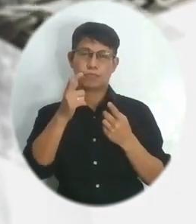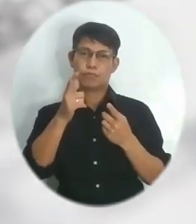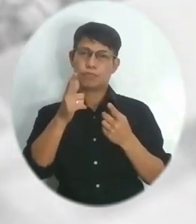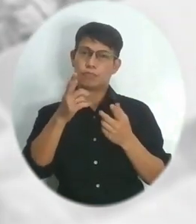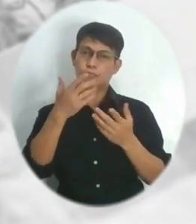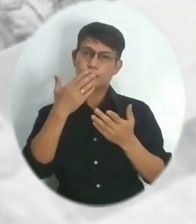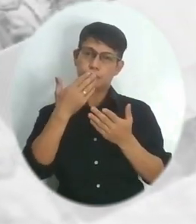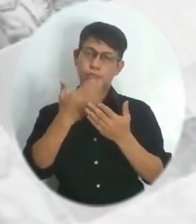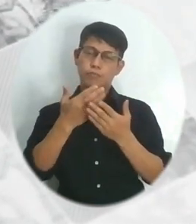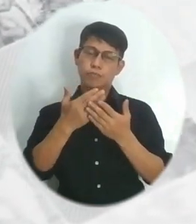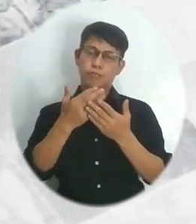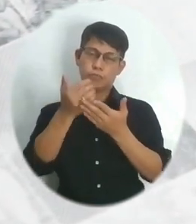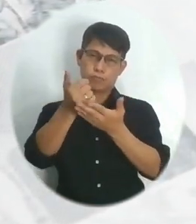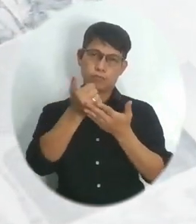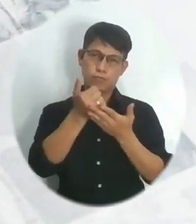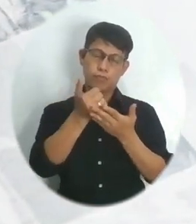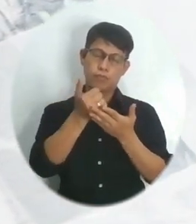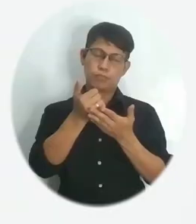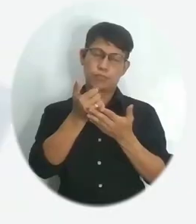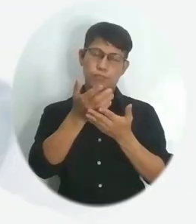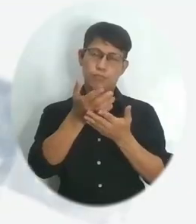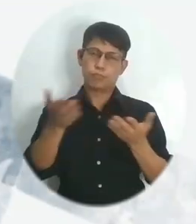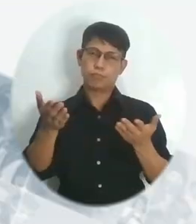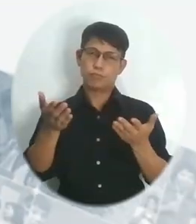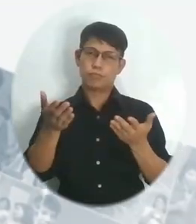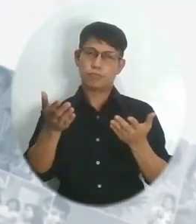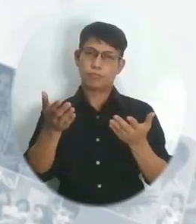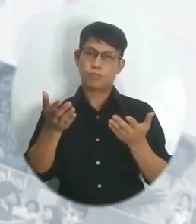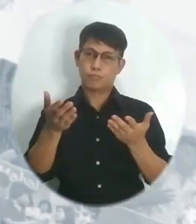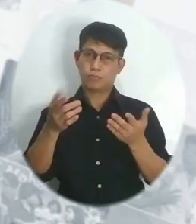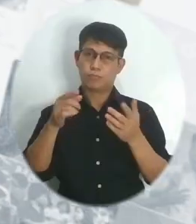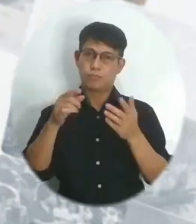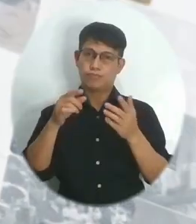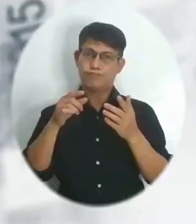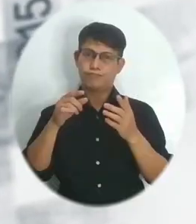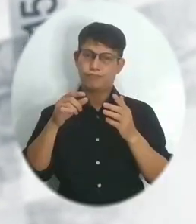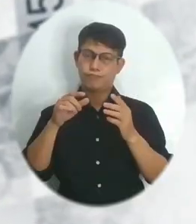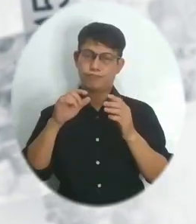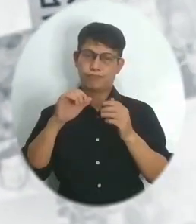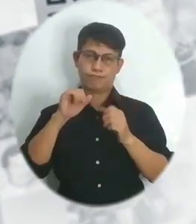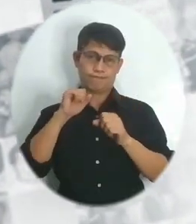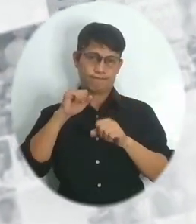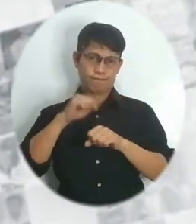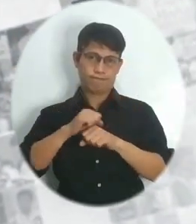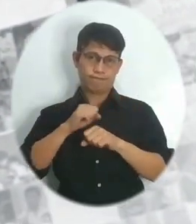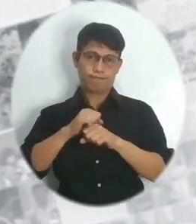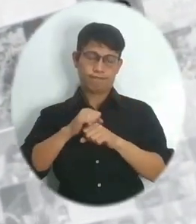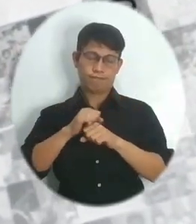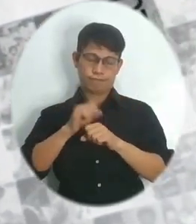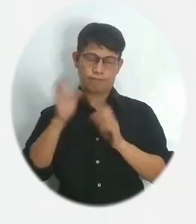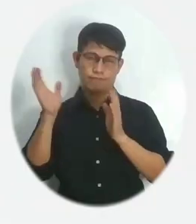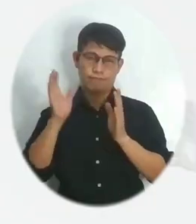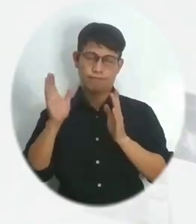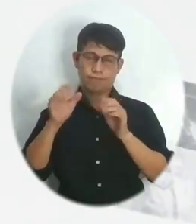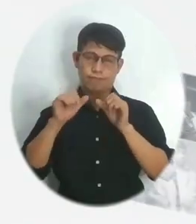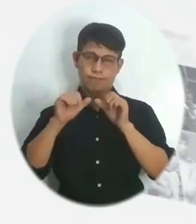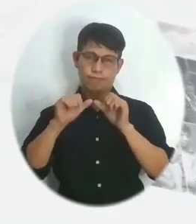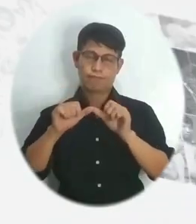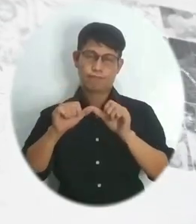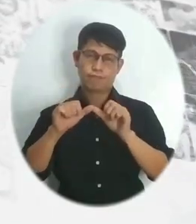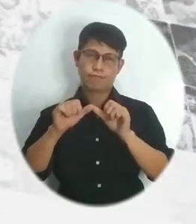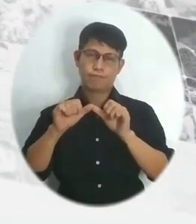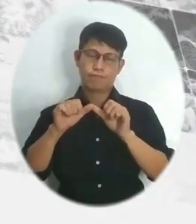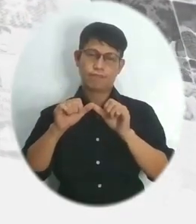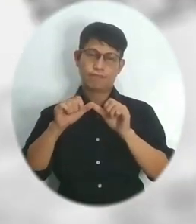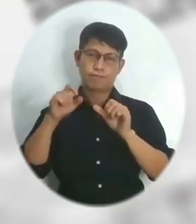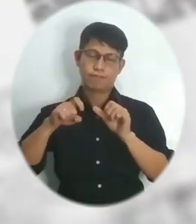kabutihan loob ng inyong mga puso. Subalit ang trabahong ito ay hindi pa natatapos.